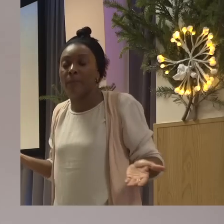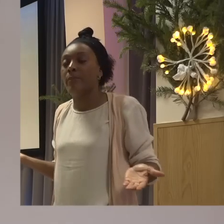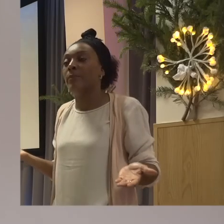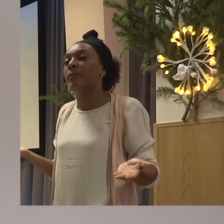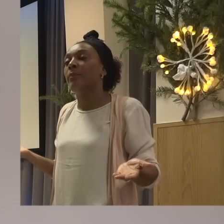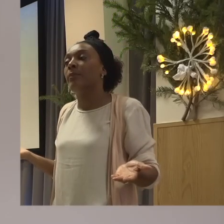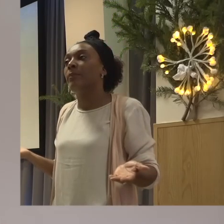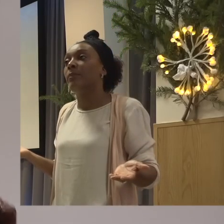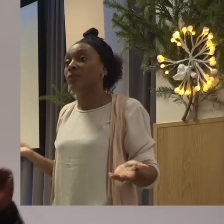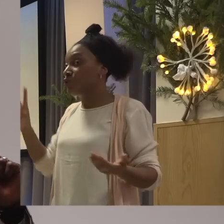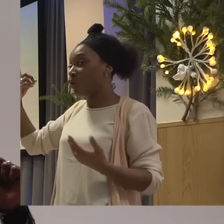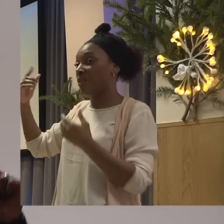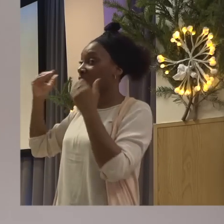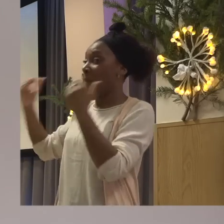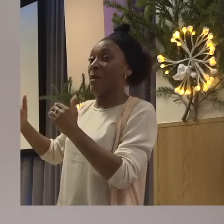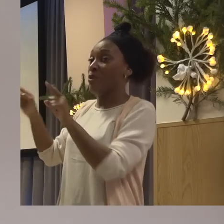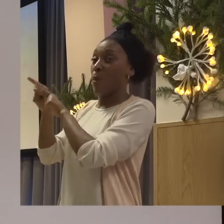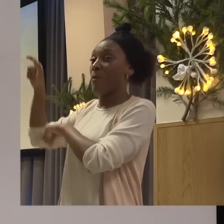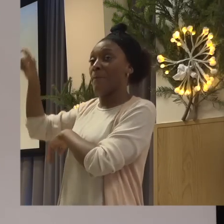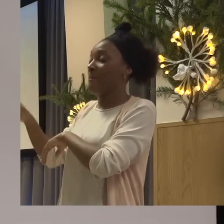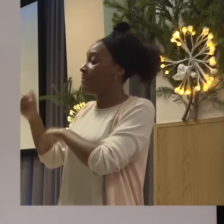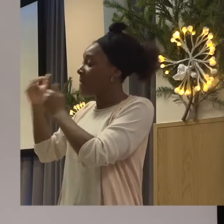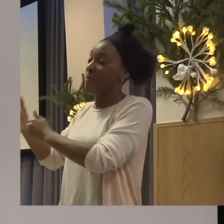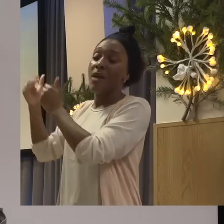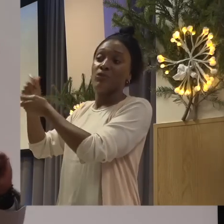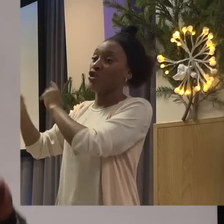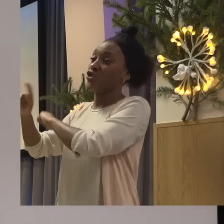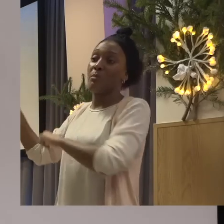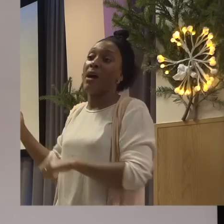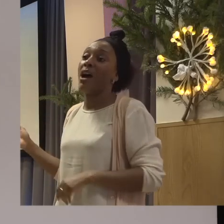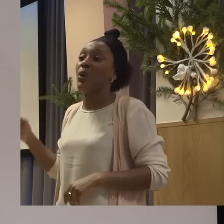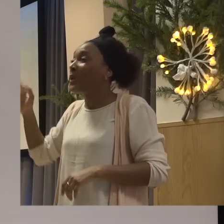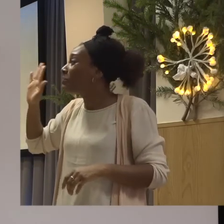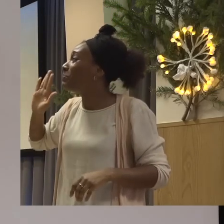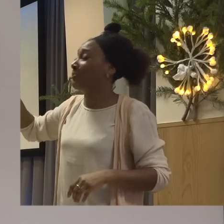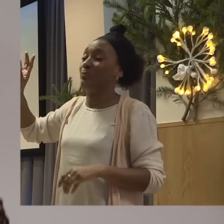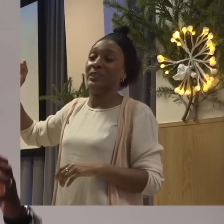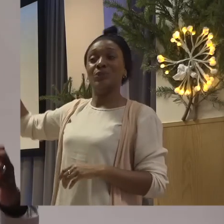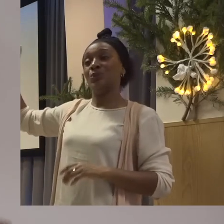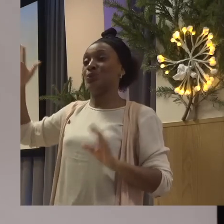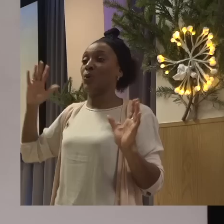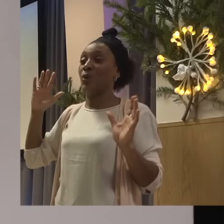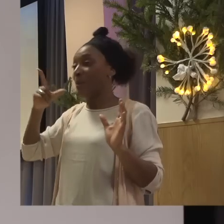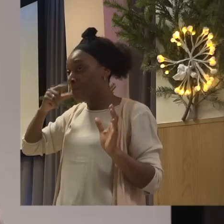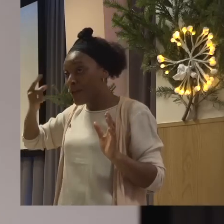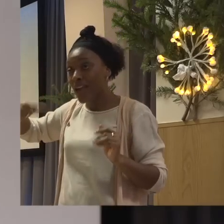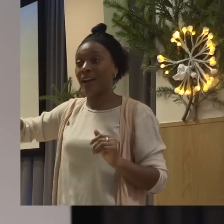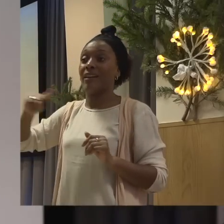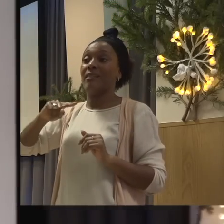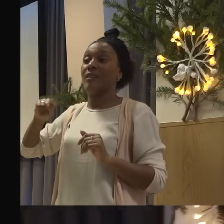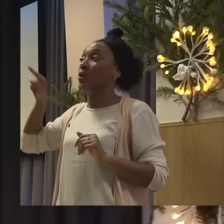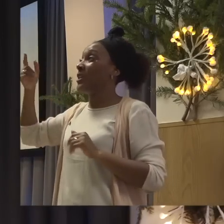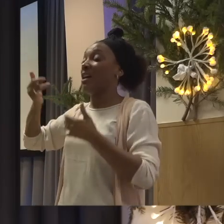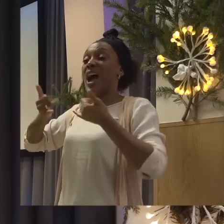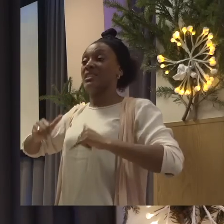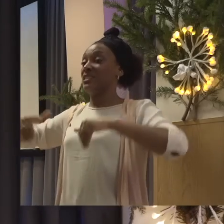Cela ne change en rien le nom de Dieu. Ça ne change en rien sa nature. Il reste notre Père et il est sur le